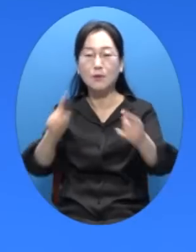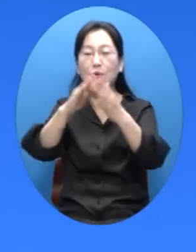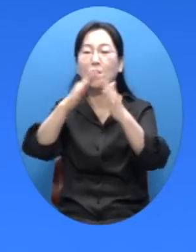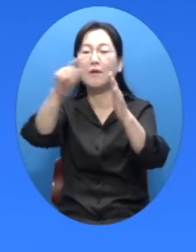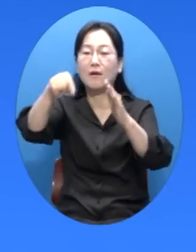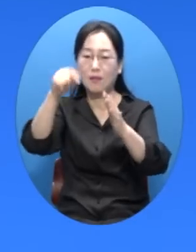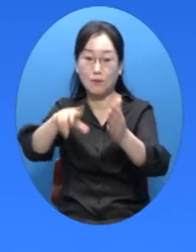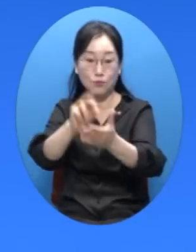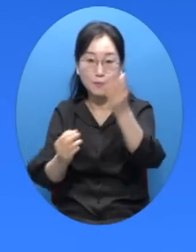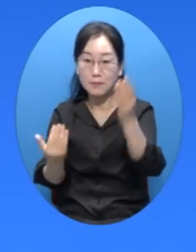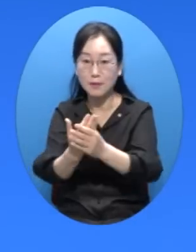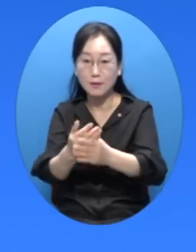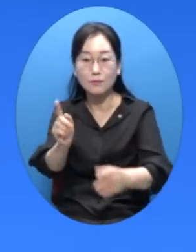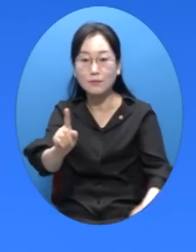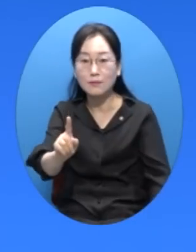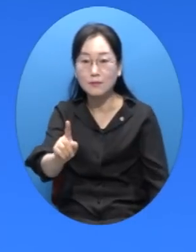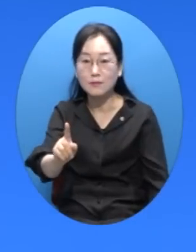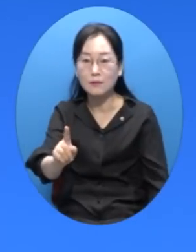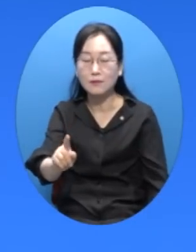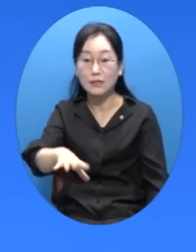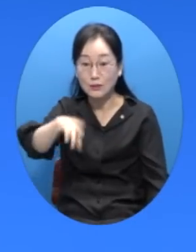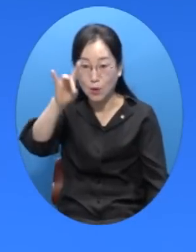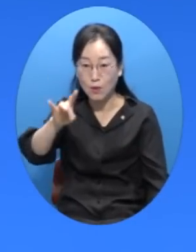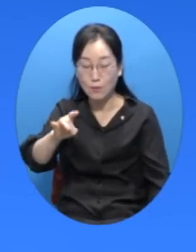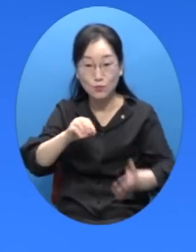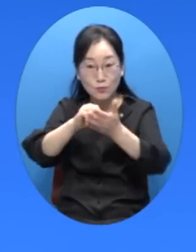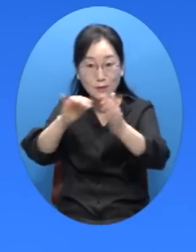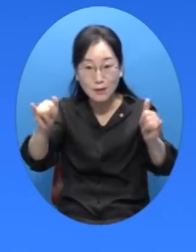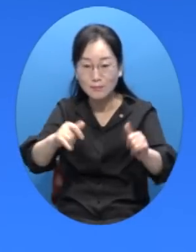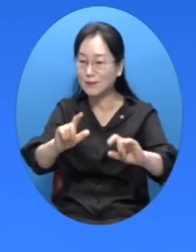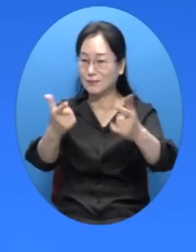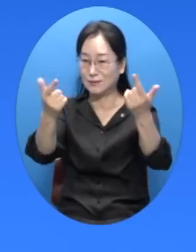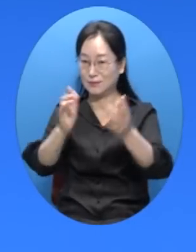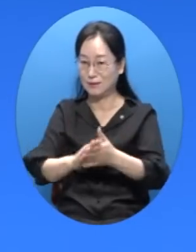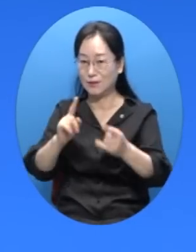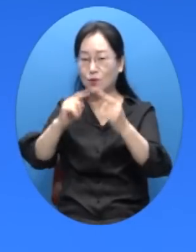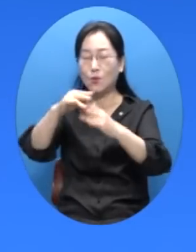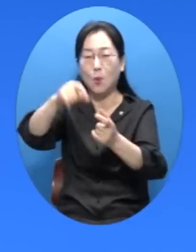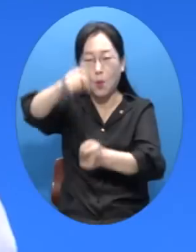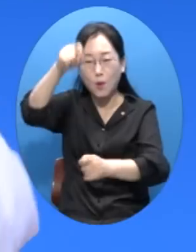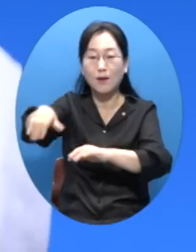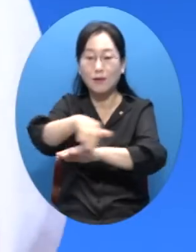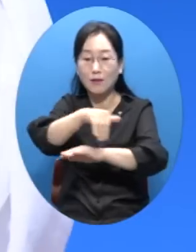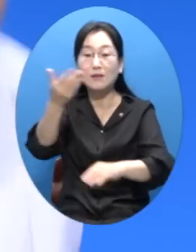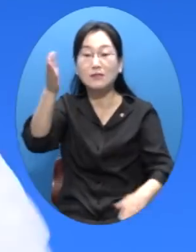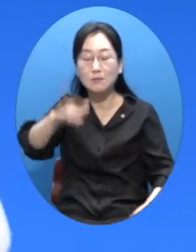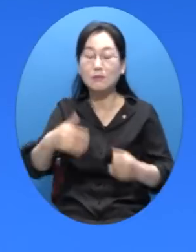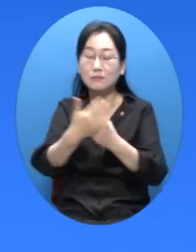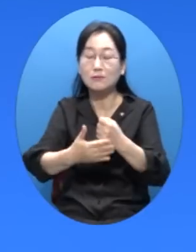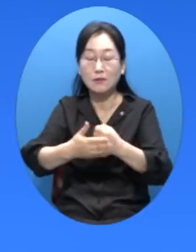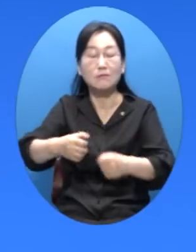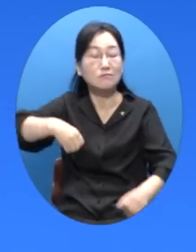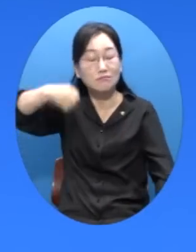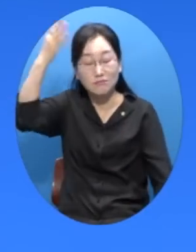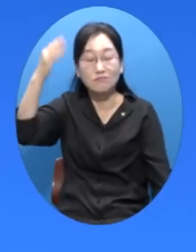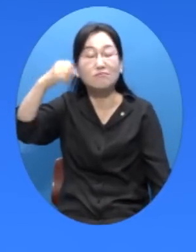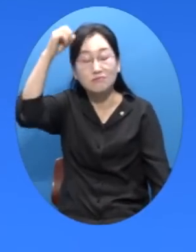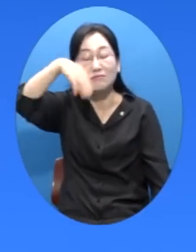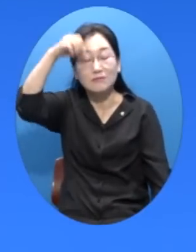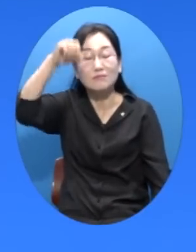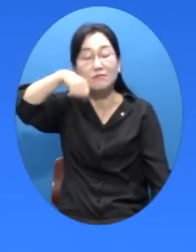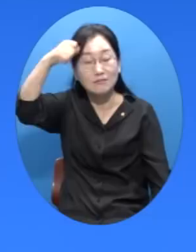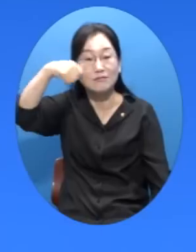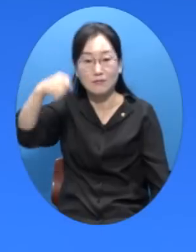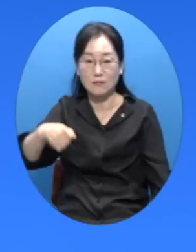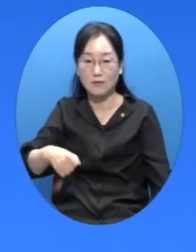사람은 교회 초신자 평신도가 아닙니다. 교회를 오래 다녔지만 은혜를 잃어버린 사람들이